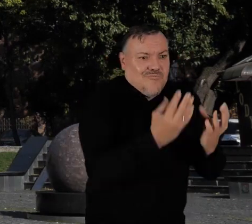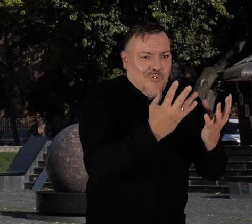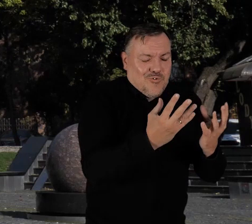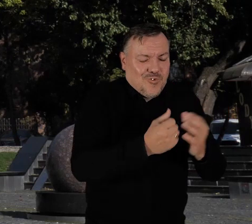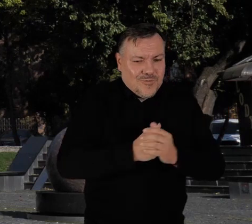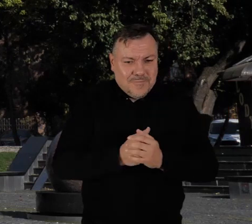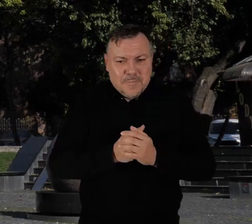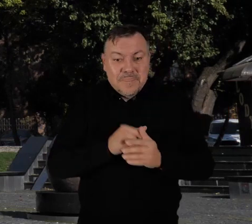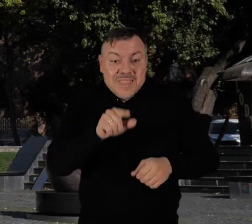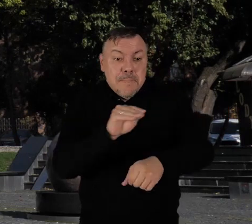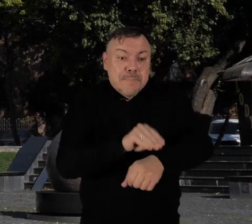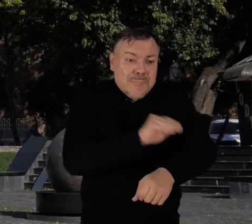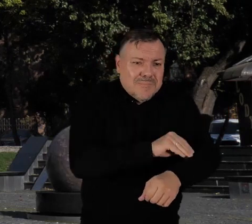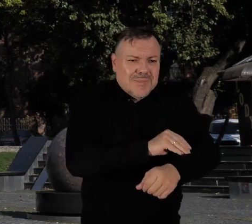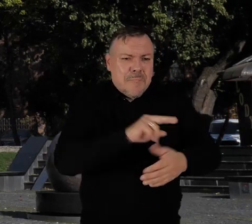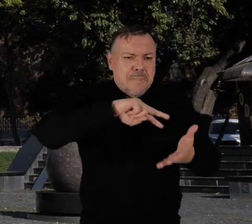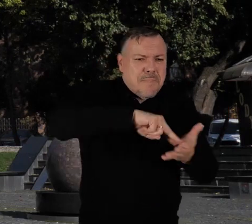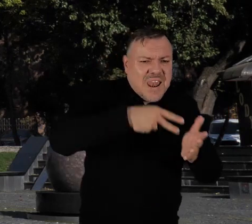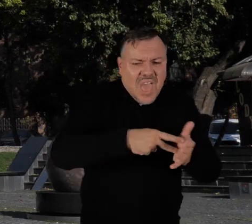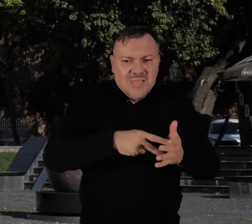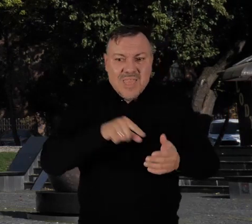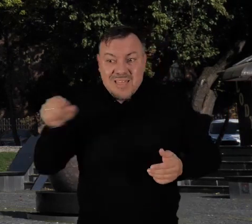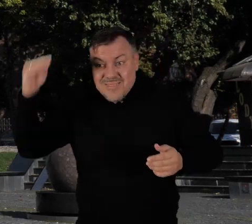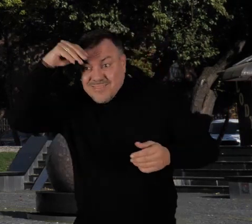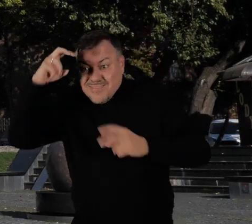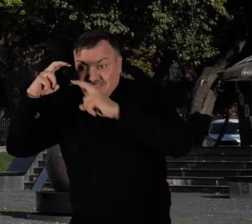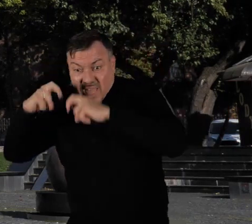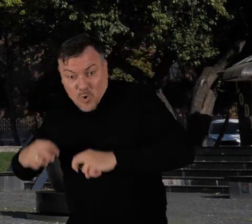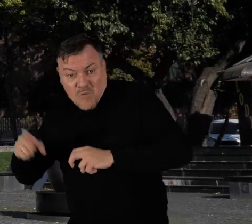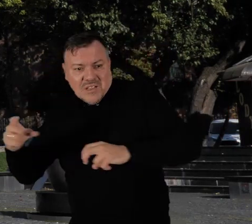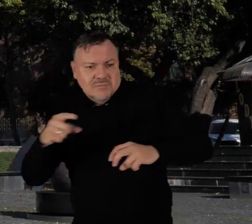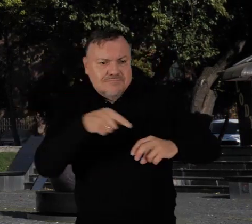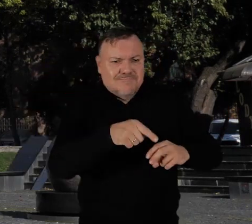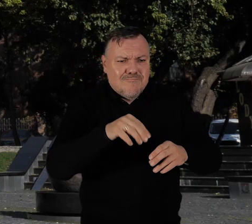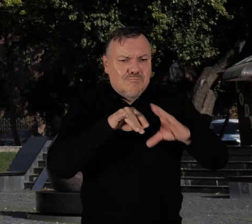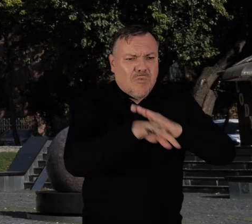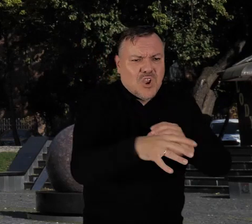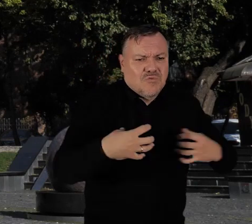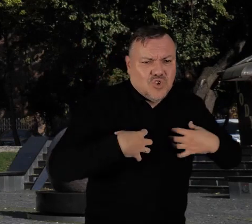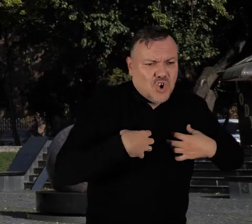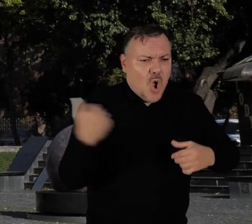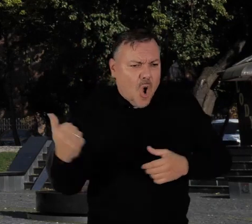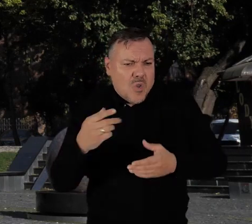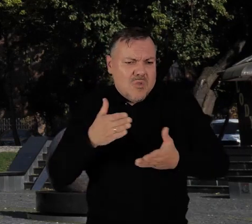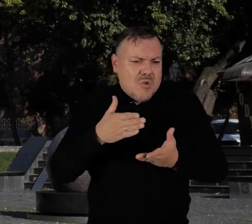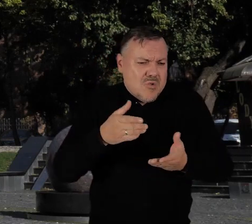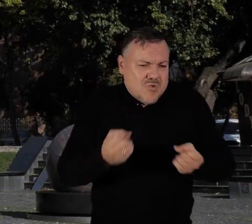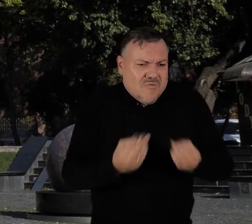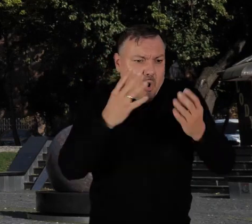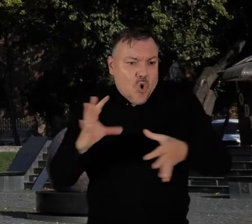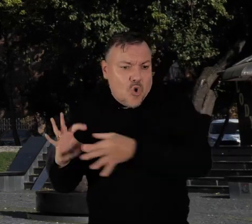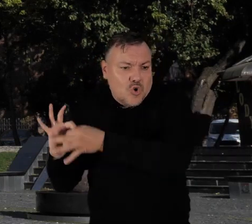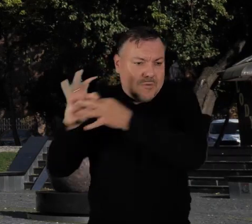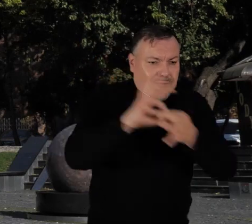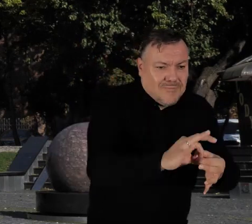go tworzą. Te metody i te strategie ja wprowadzam w życie. Ja tworzę pomost, który łączy moją istotę z tym, co